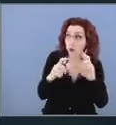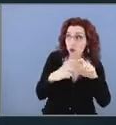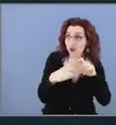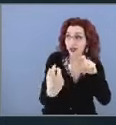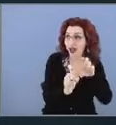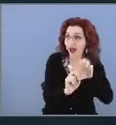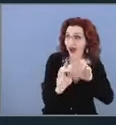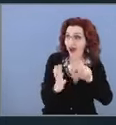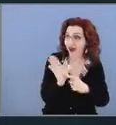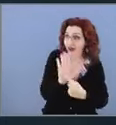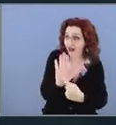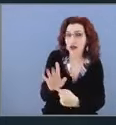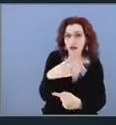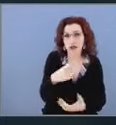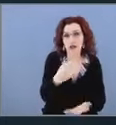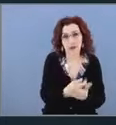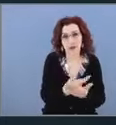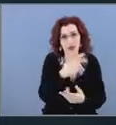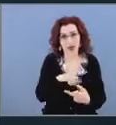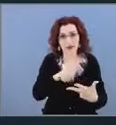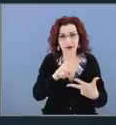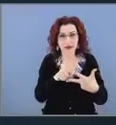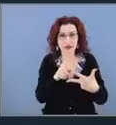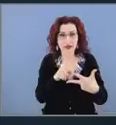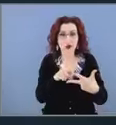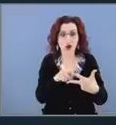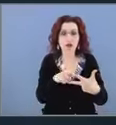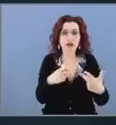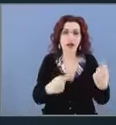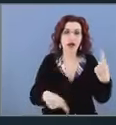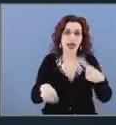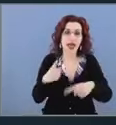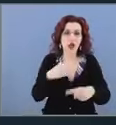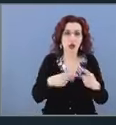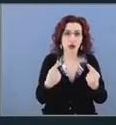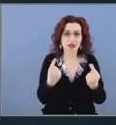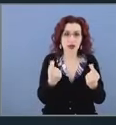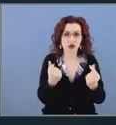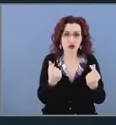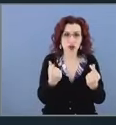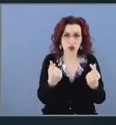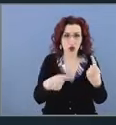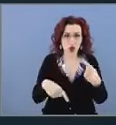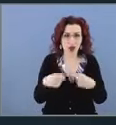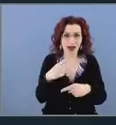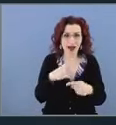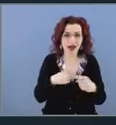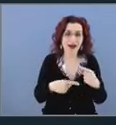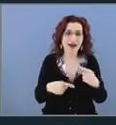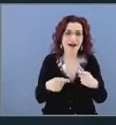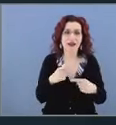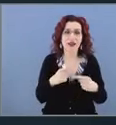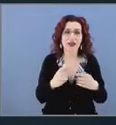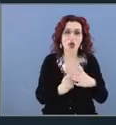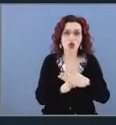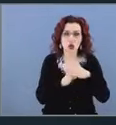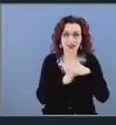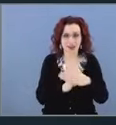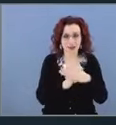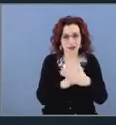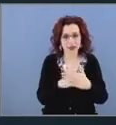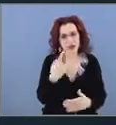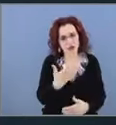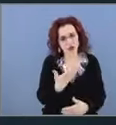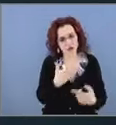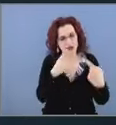riguarda sostenibilità e economia circolare. Anche qui abbiamo un mare di sfide che richiedono creatività,